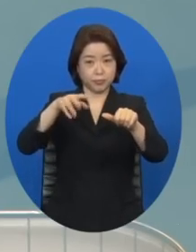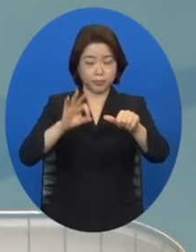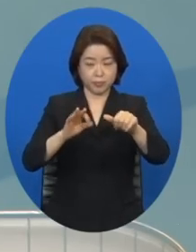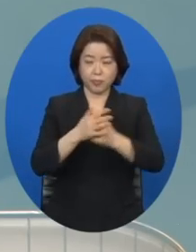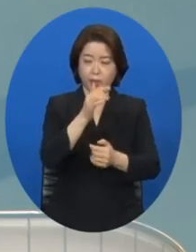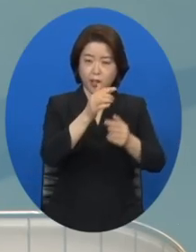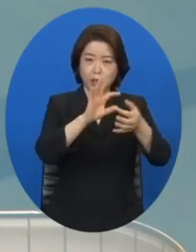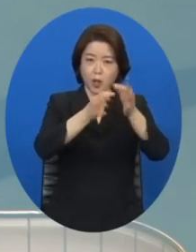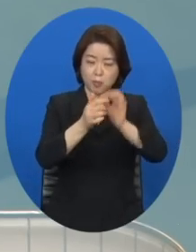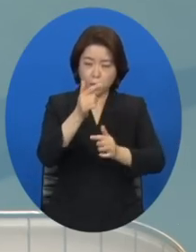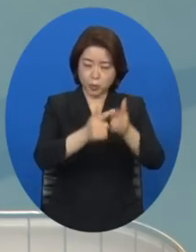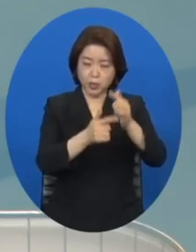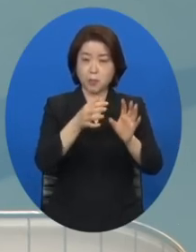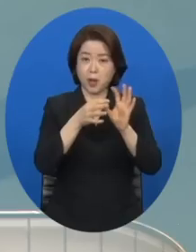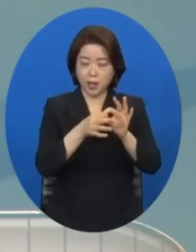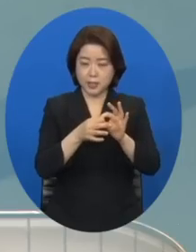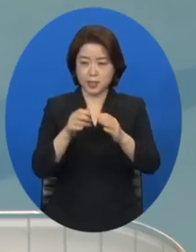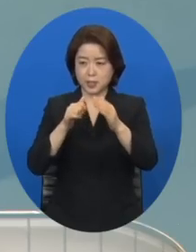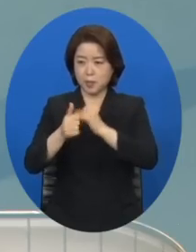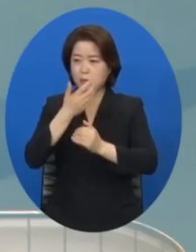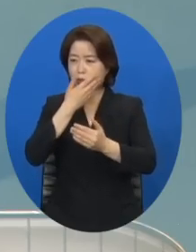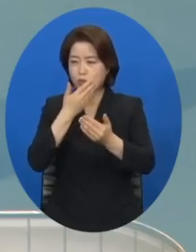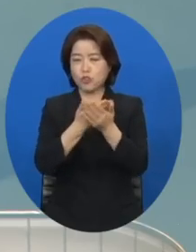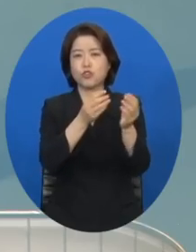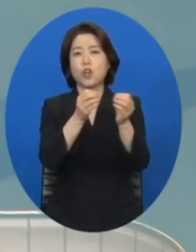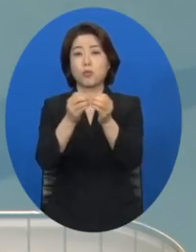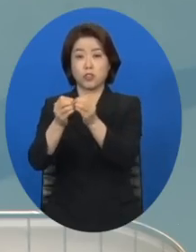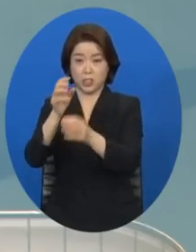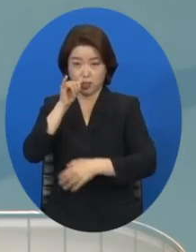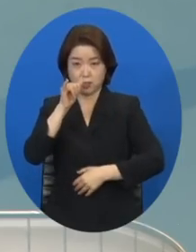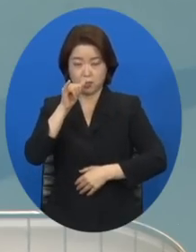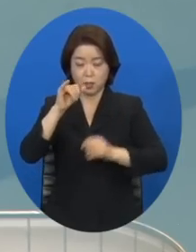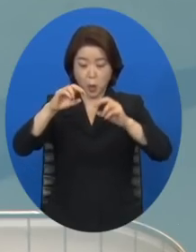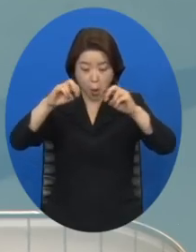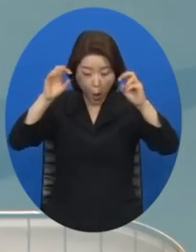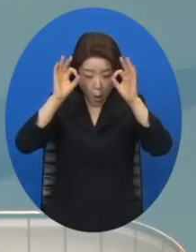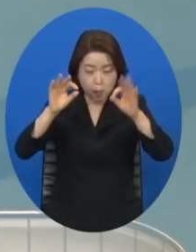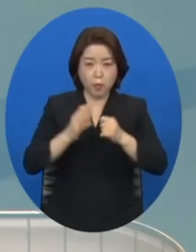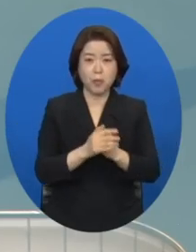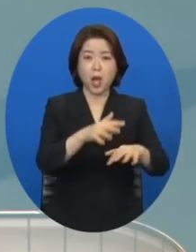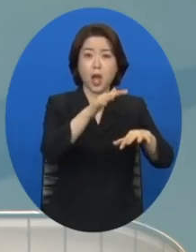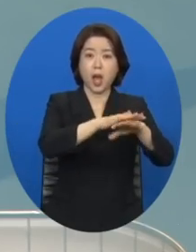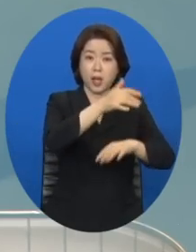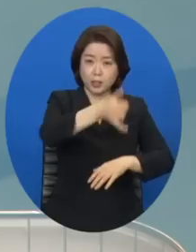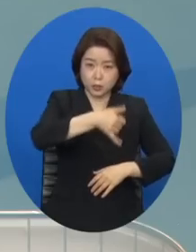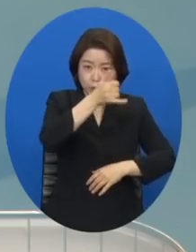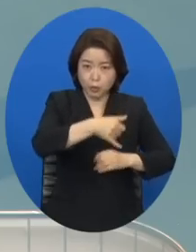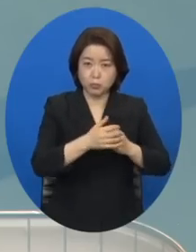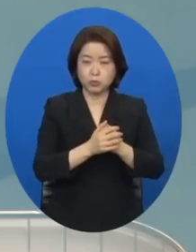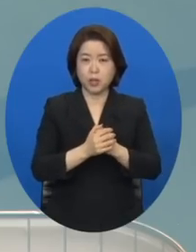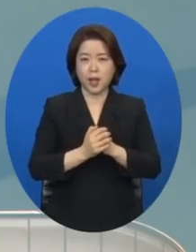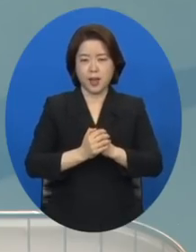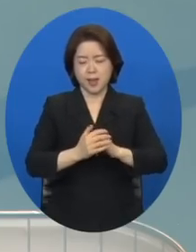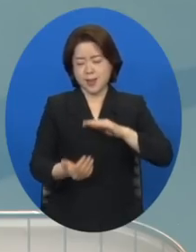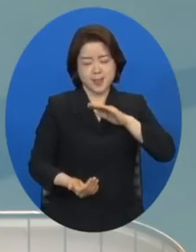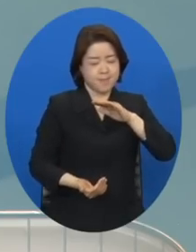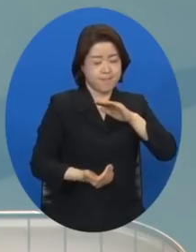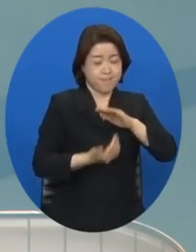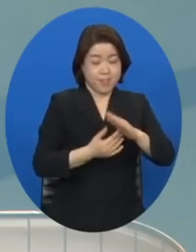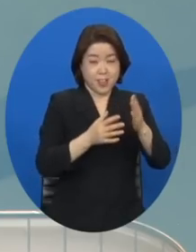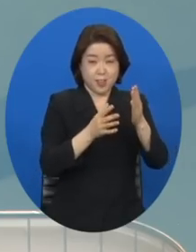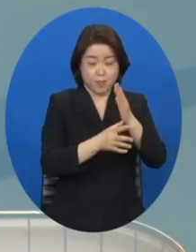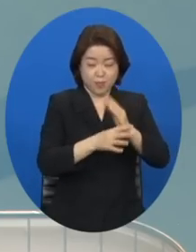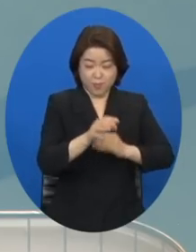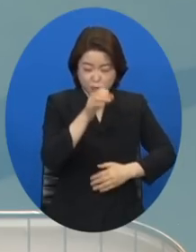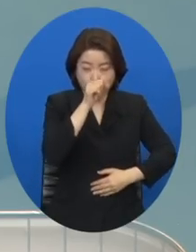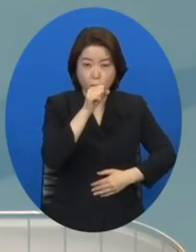관련해서 아주 대표적이고 가장 중요한 본문 중에 하나입니다 거기에 보면 역시 농부가 아주 극상품에 가장